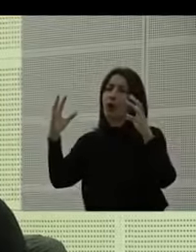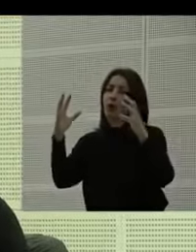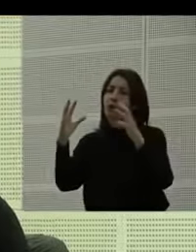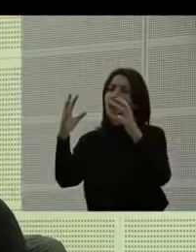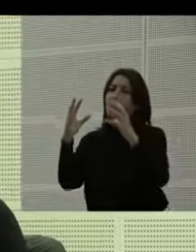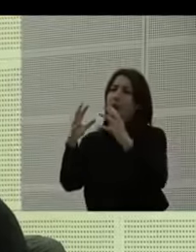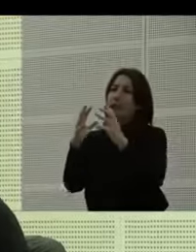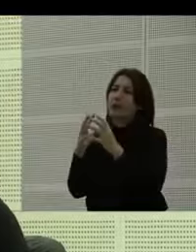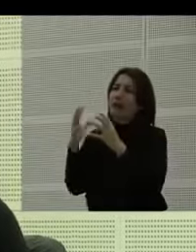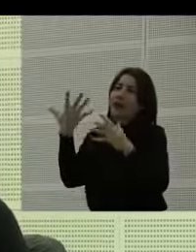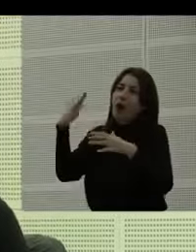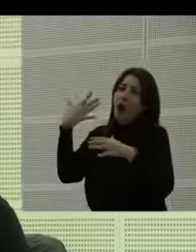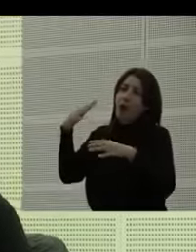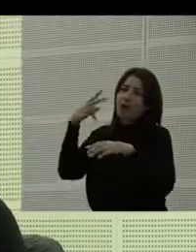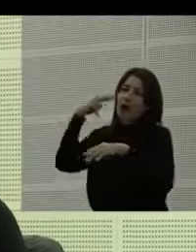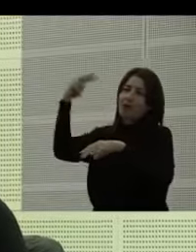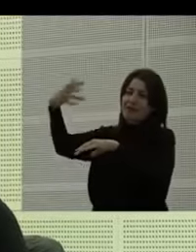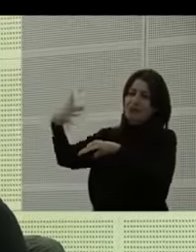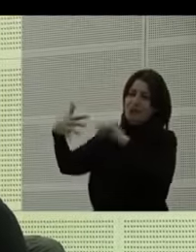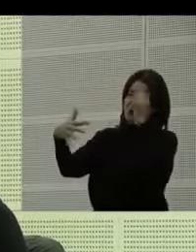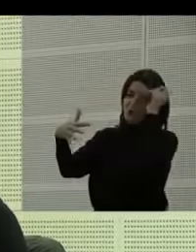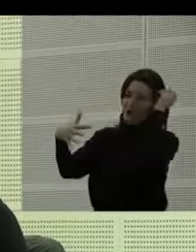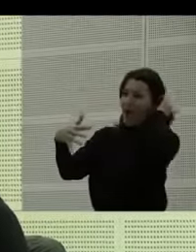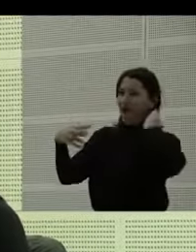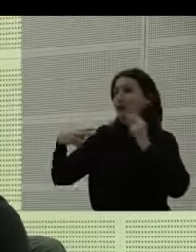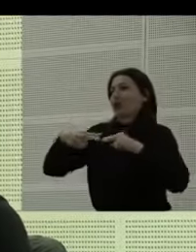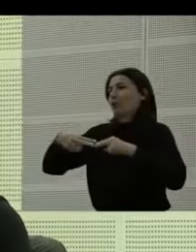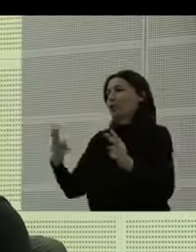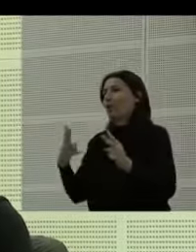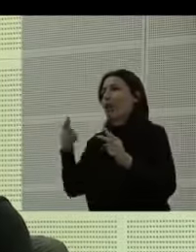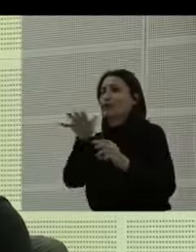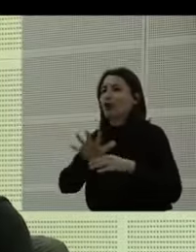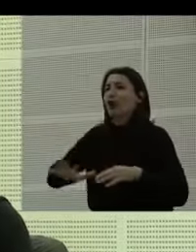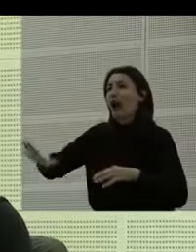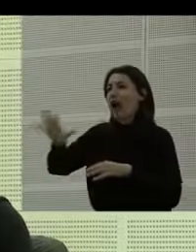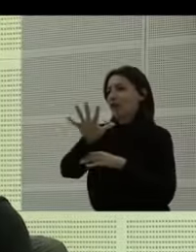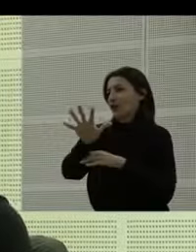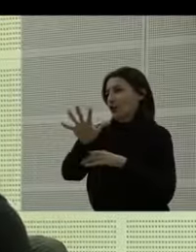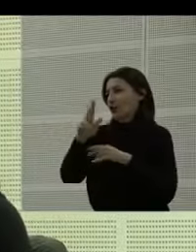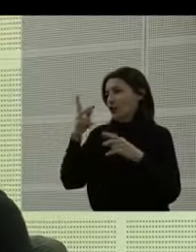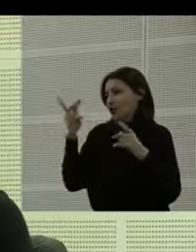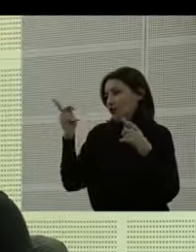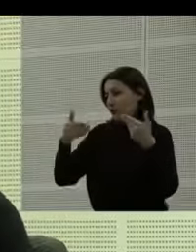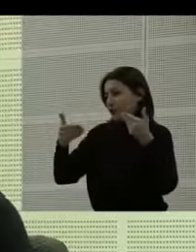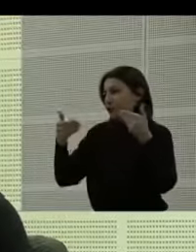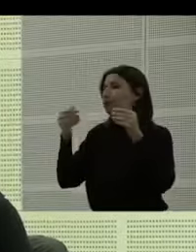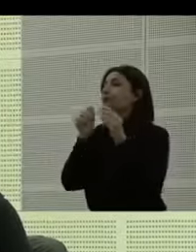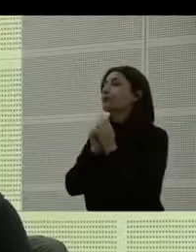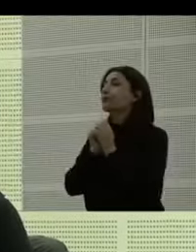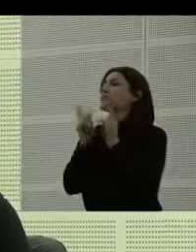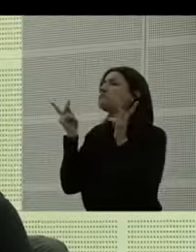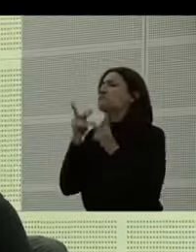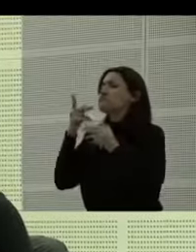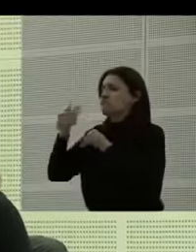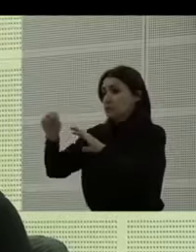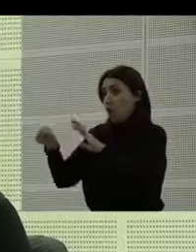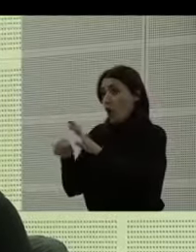viene soppiantata dalle scoperte geografiche. E lei, quando il padre gli